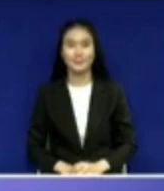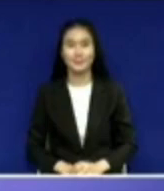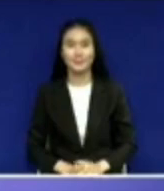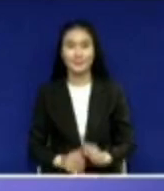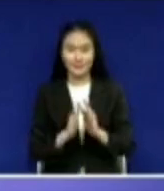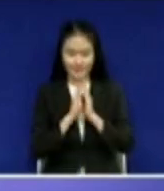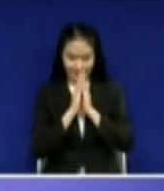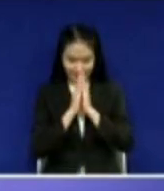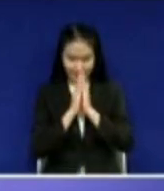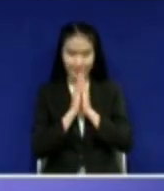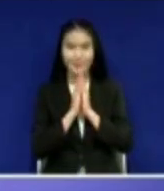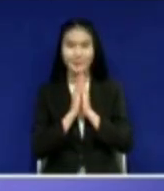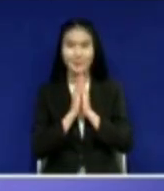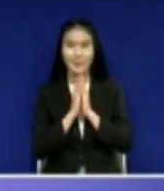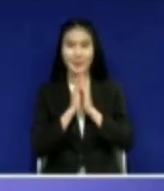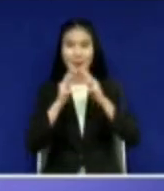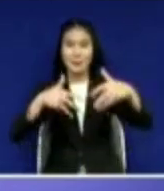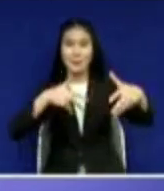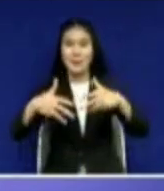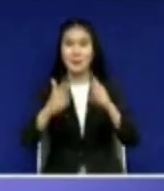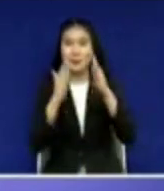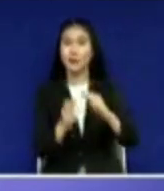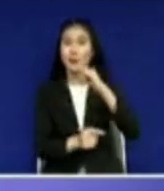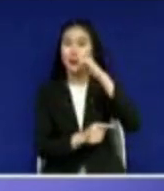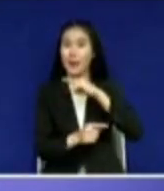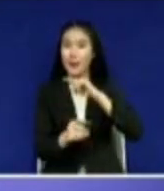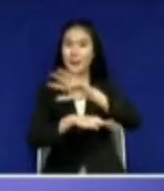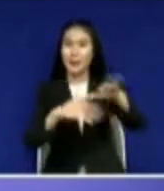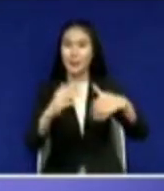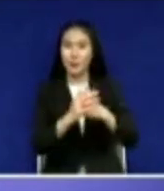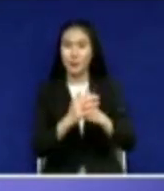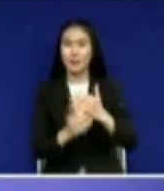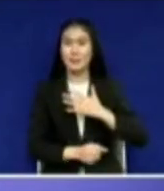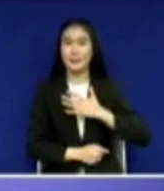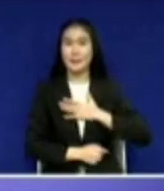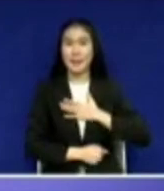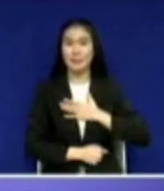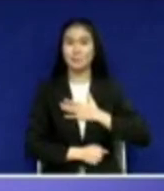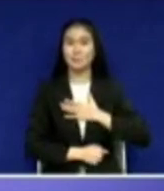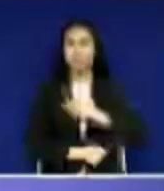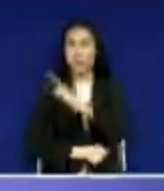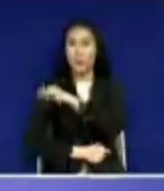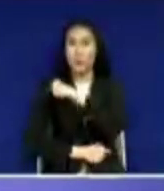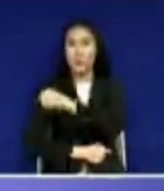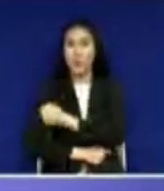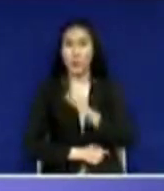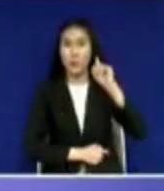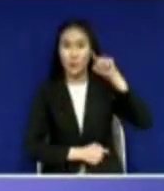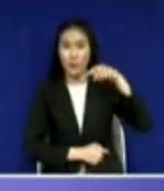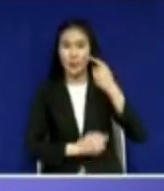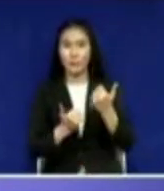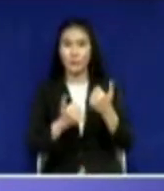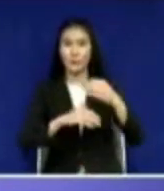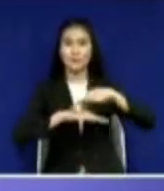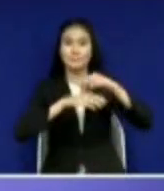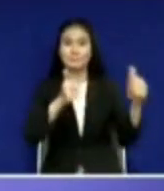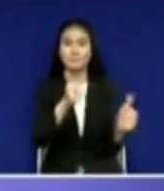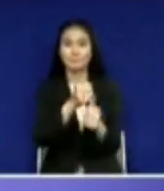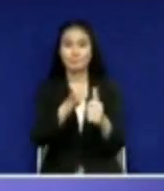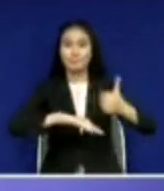สวัสดีพี่น้องประชาชนนะคะดิฉันแพทย์หญิงพันธ์ประภายงตระกูลรับหน้าที่ผู้ช่วยโฆษกสบค.